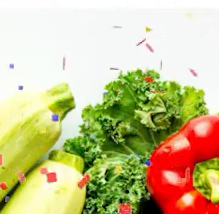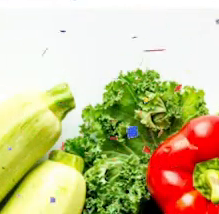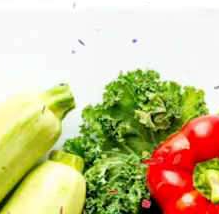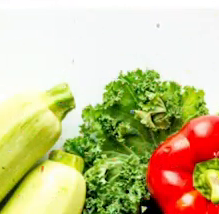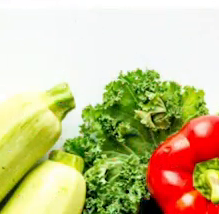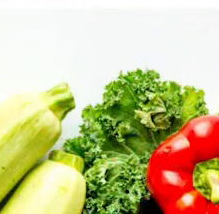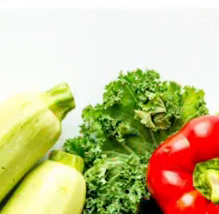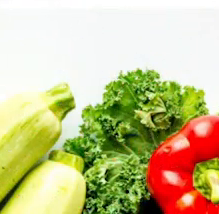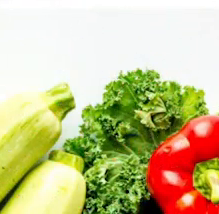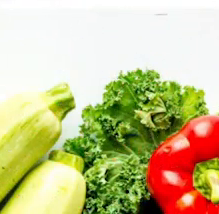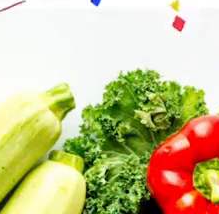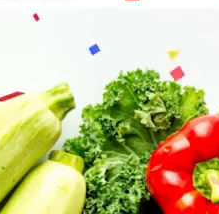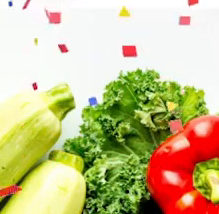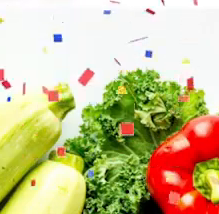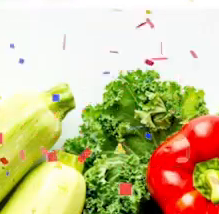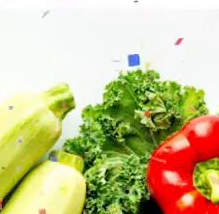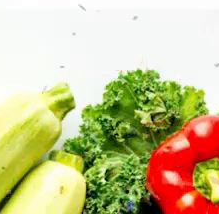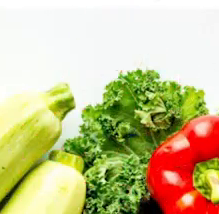all